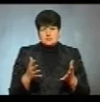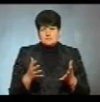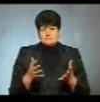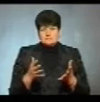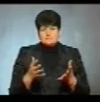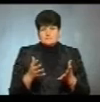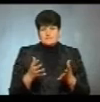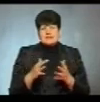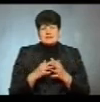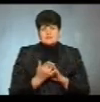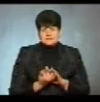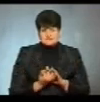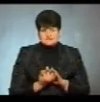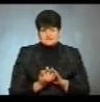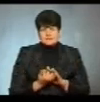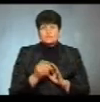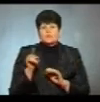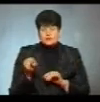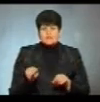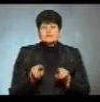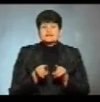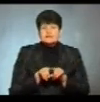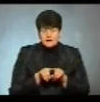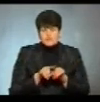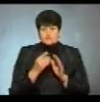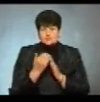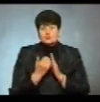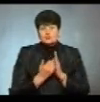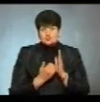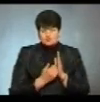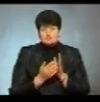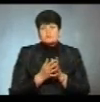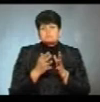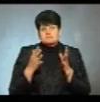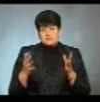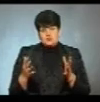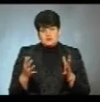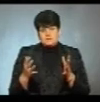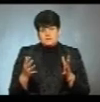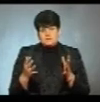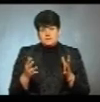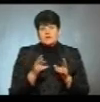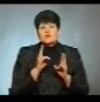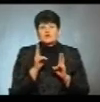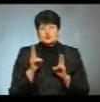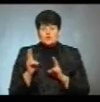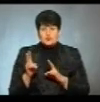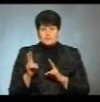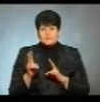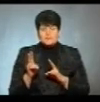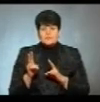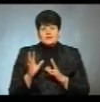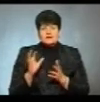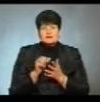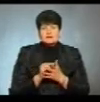і сільське населення, бо їх також в структурі електорату є значно більше. Тобто, хто заволодіє